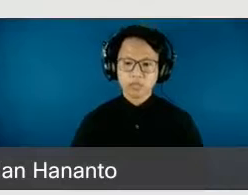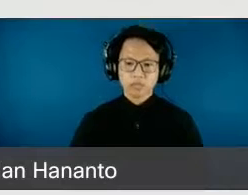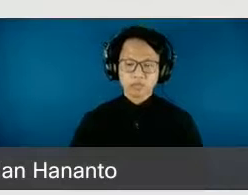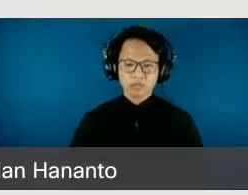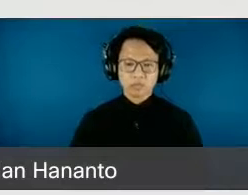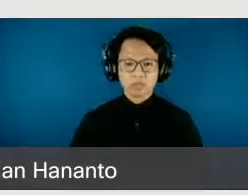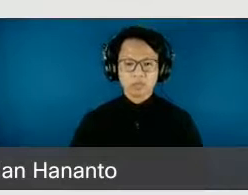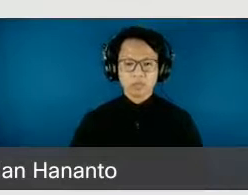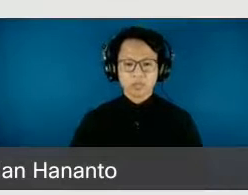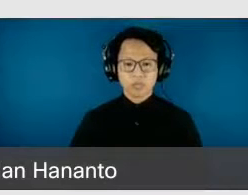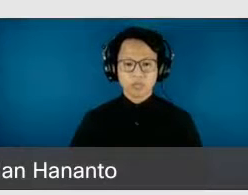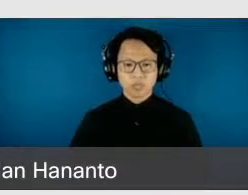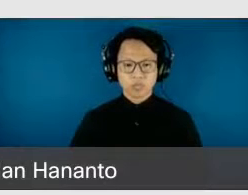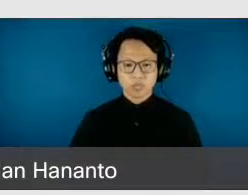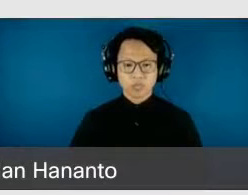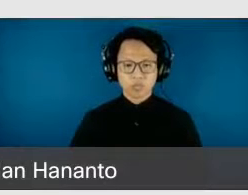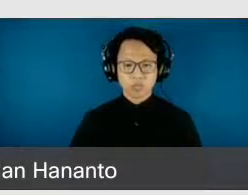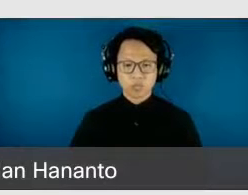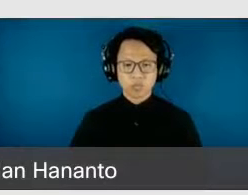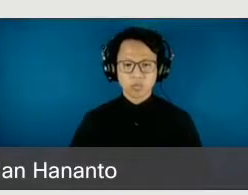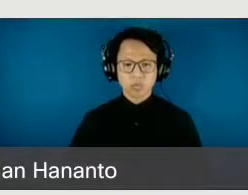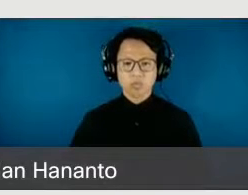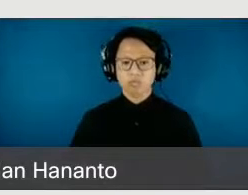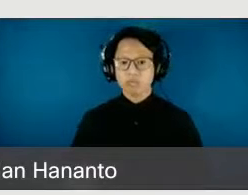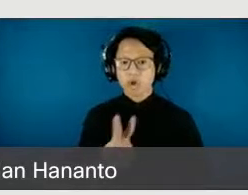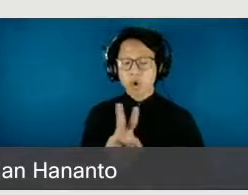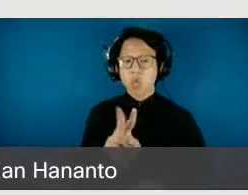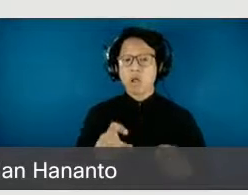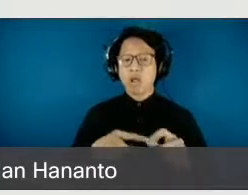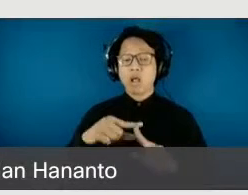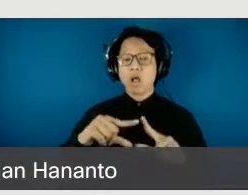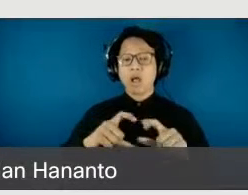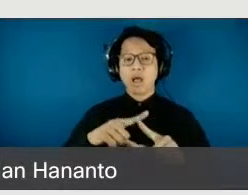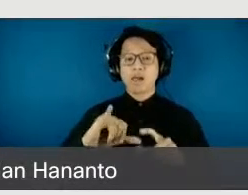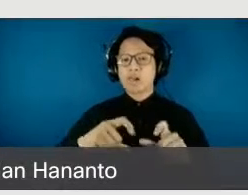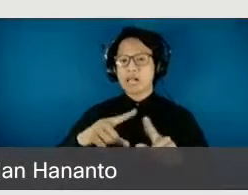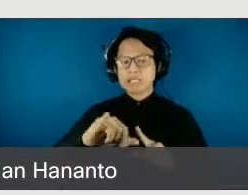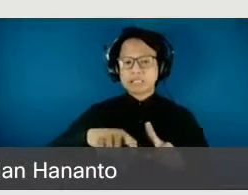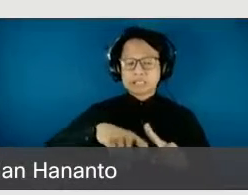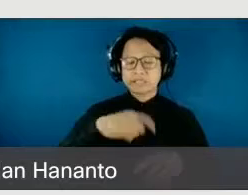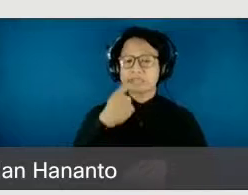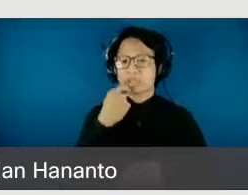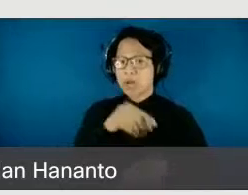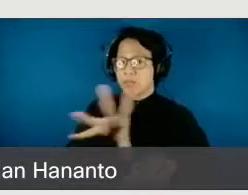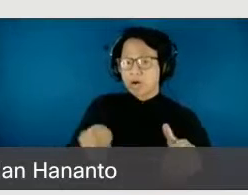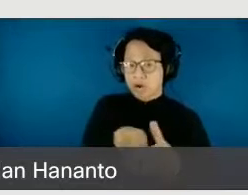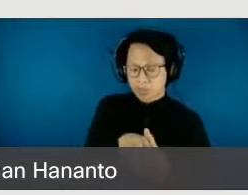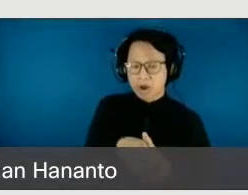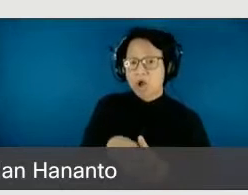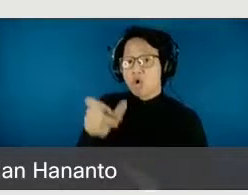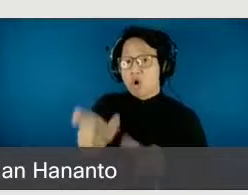di usia tenaga kerja. Yang kedua, statistik tentang partisipasi rate di dunia tenaga kerja, di